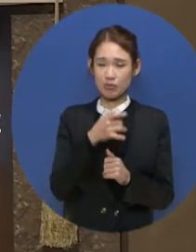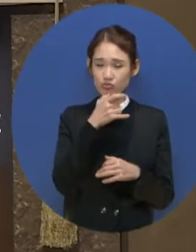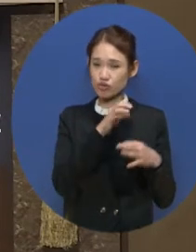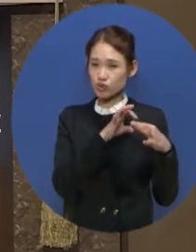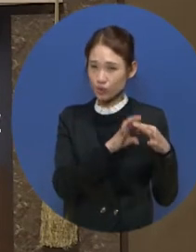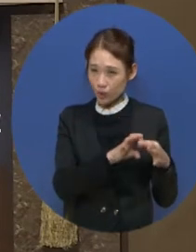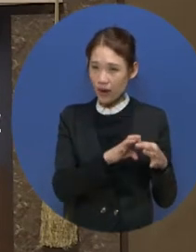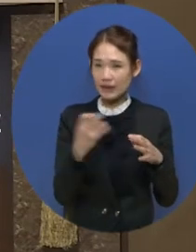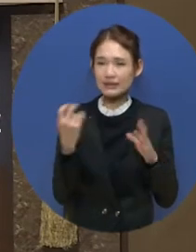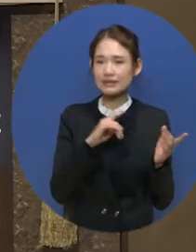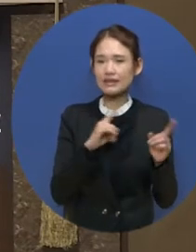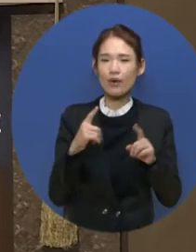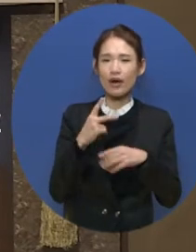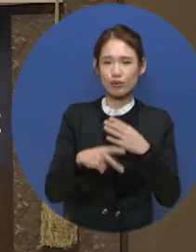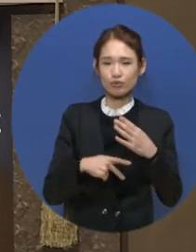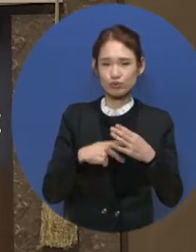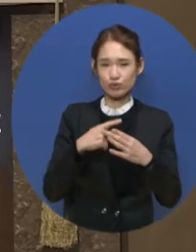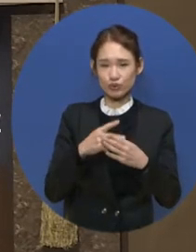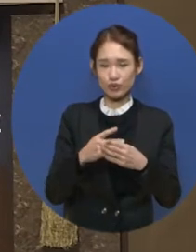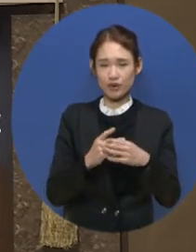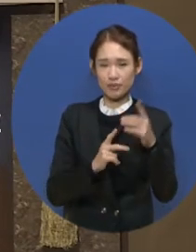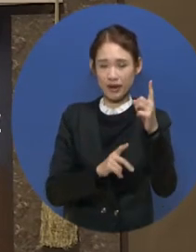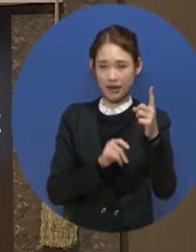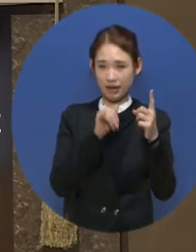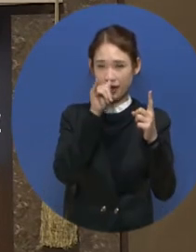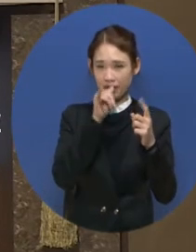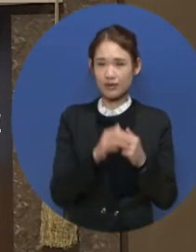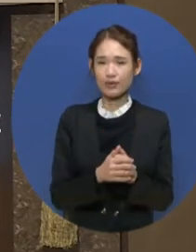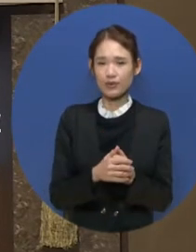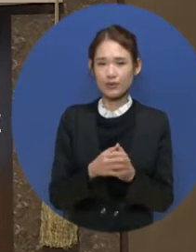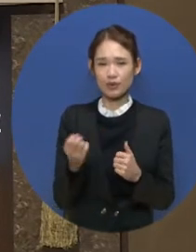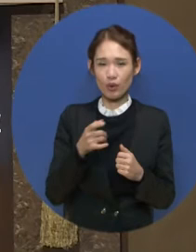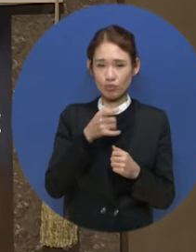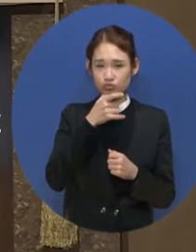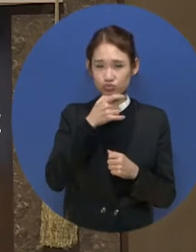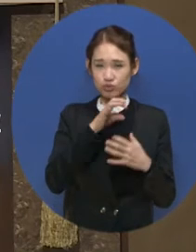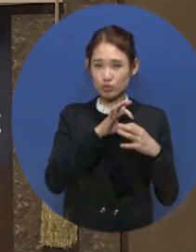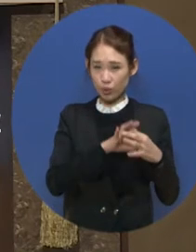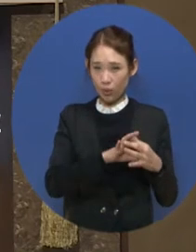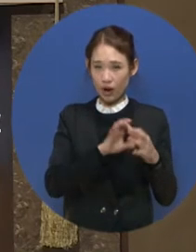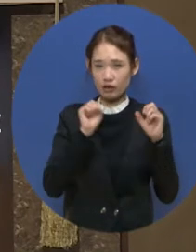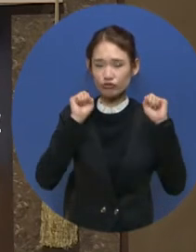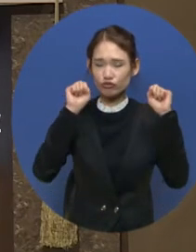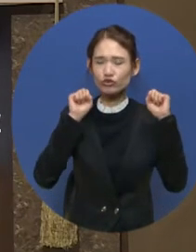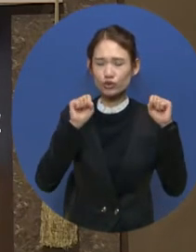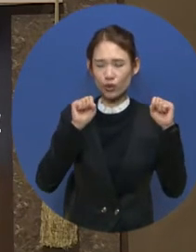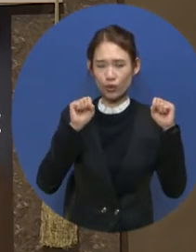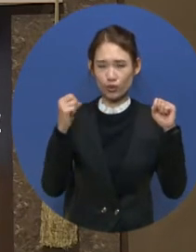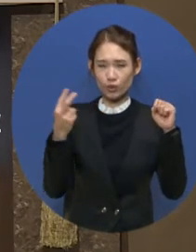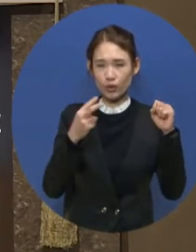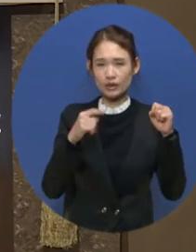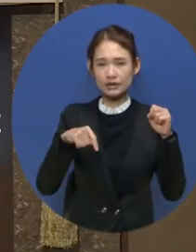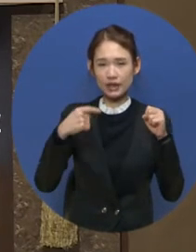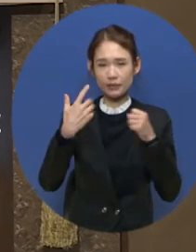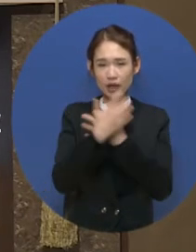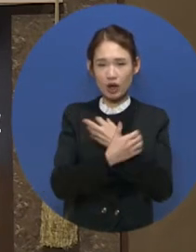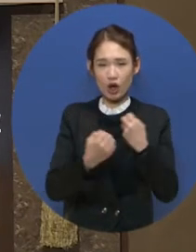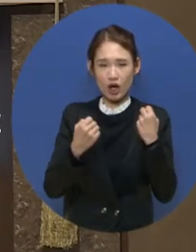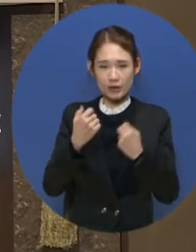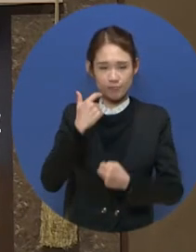통한 재활 프로그램이 하나가 있어요 그리고 물을 통한 운동이 있고 그 다음에 이제 건강을